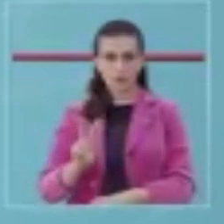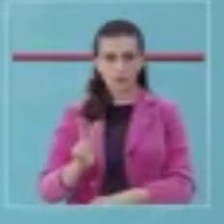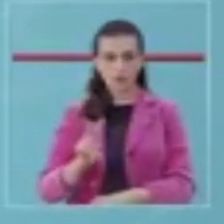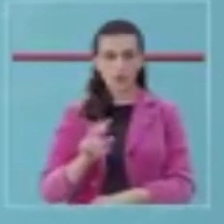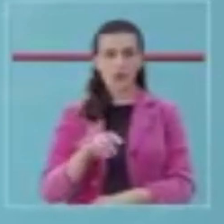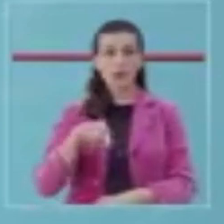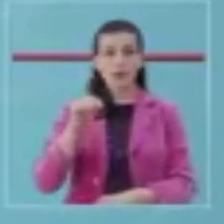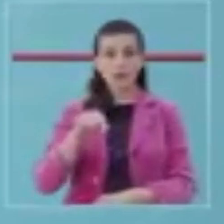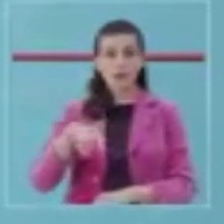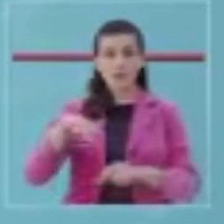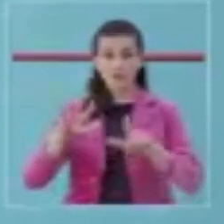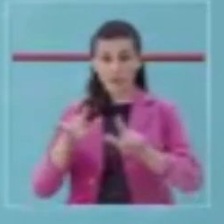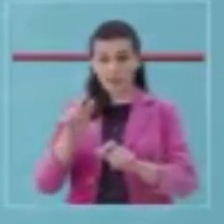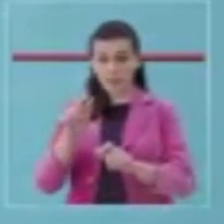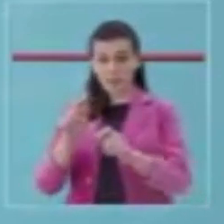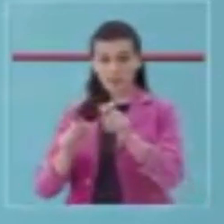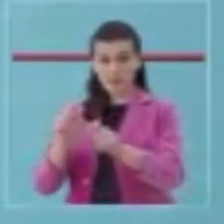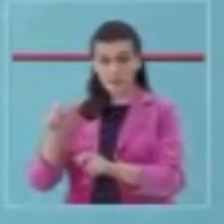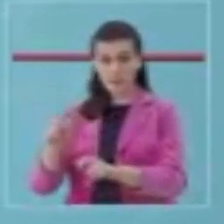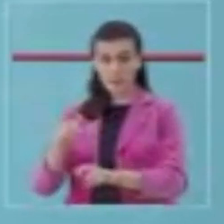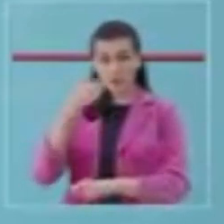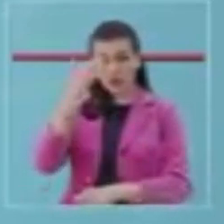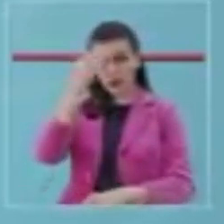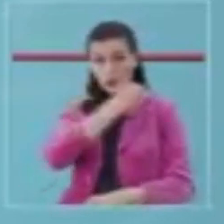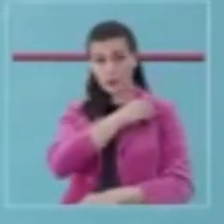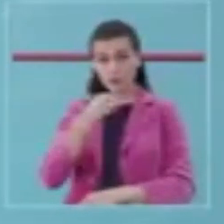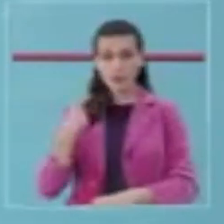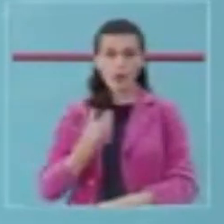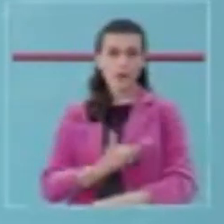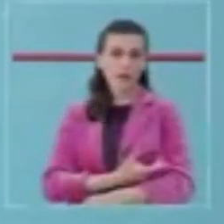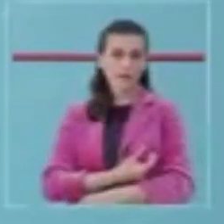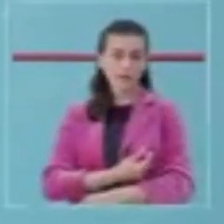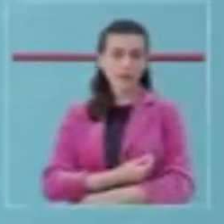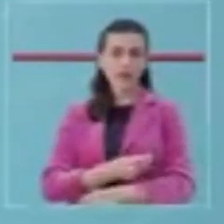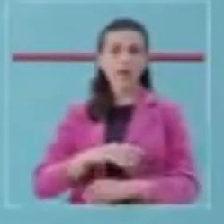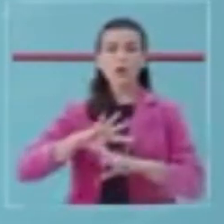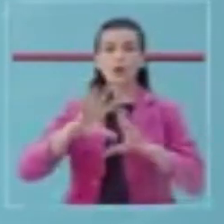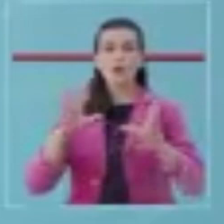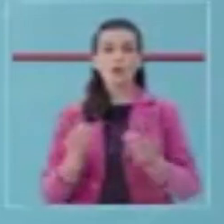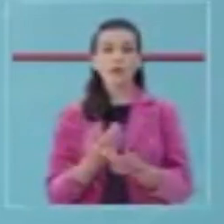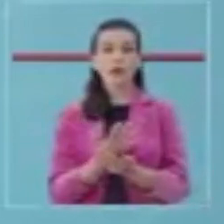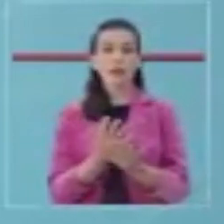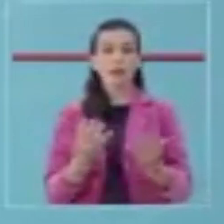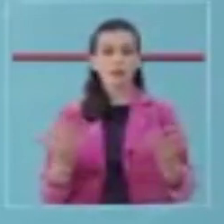tyre 7 mjekë dhe infermierë, duke e çuar numrin e të shëruarve në